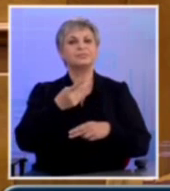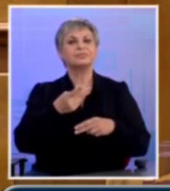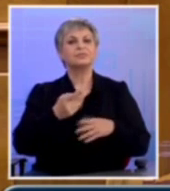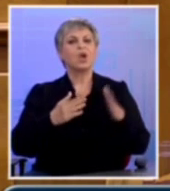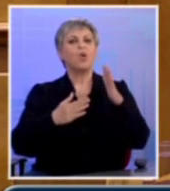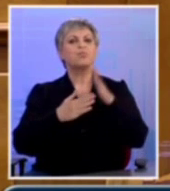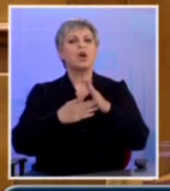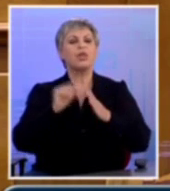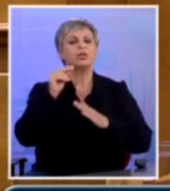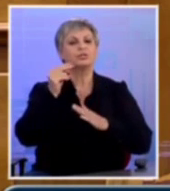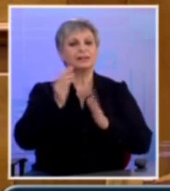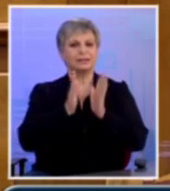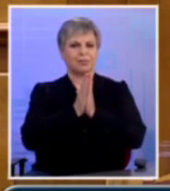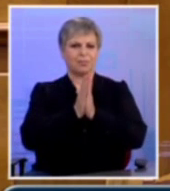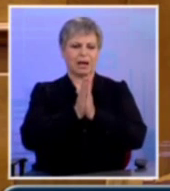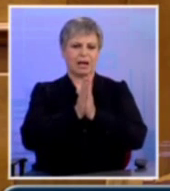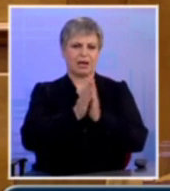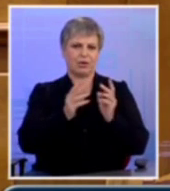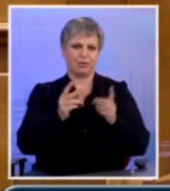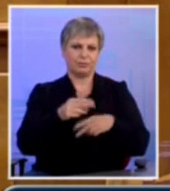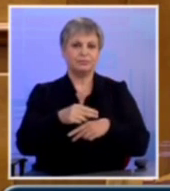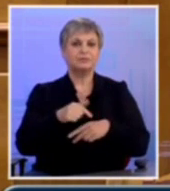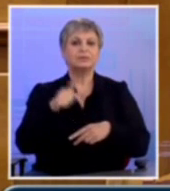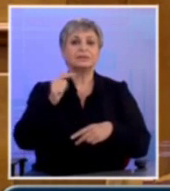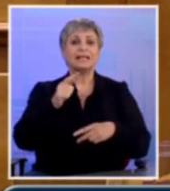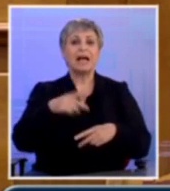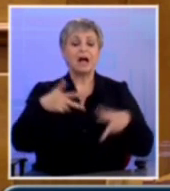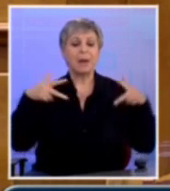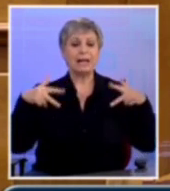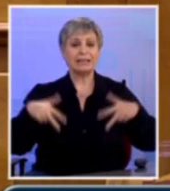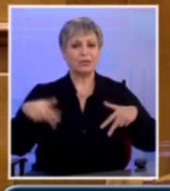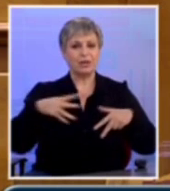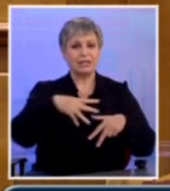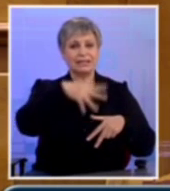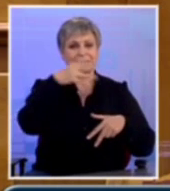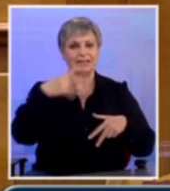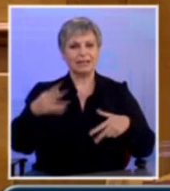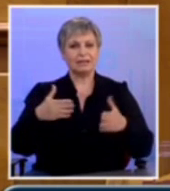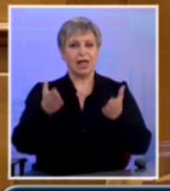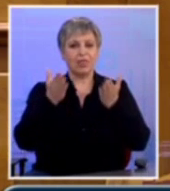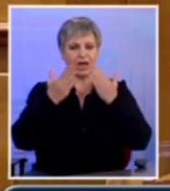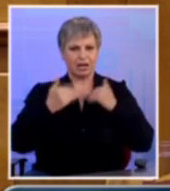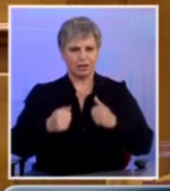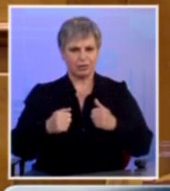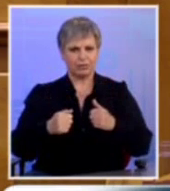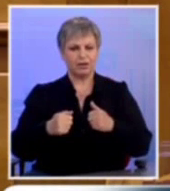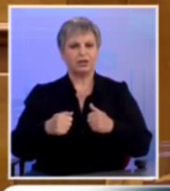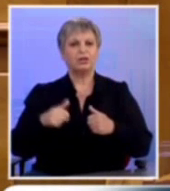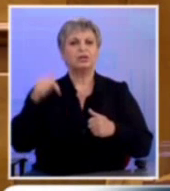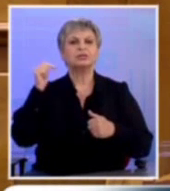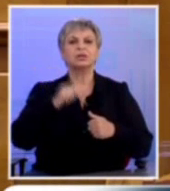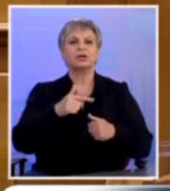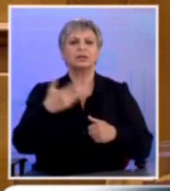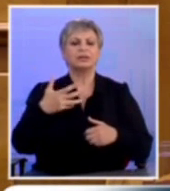φίλη. Χωρίς κυβέρνηση ΣΥΡΙΖΑ, και αυτή είναι η πράξη που παίζεται απόψε εδώ,